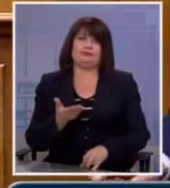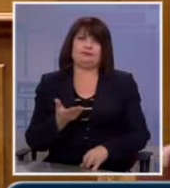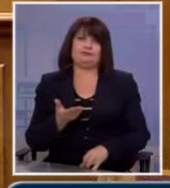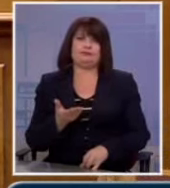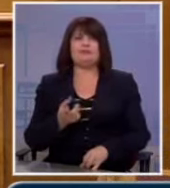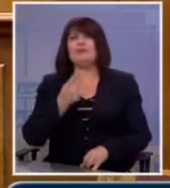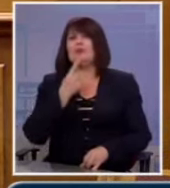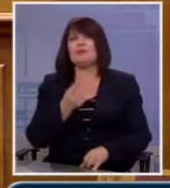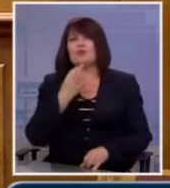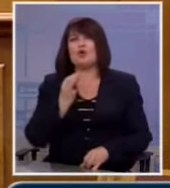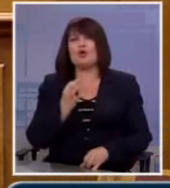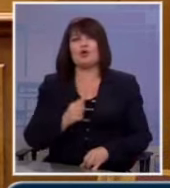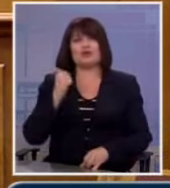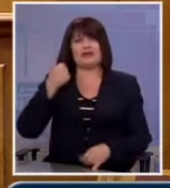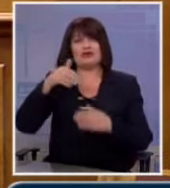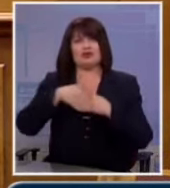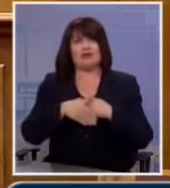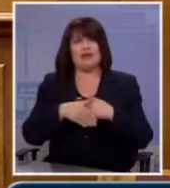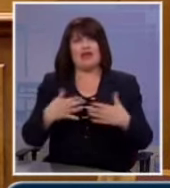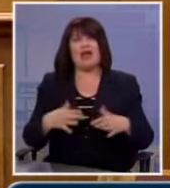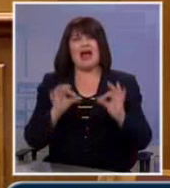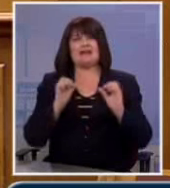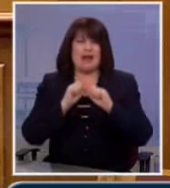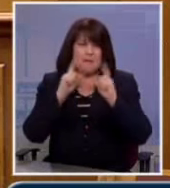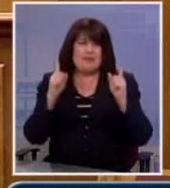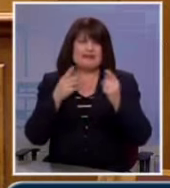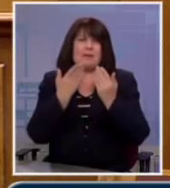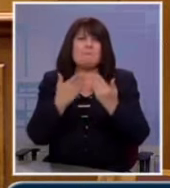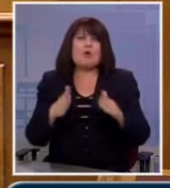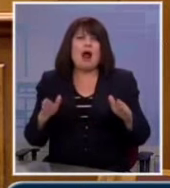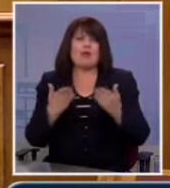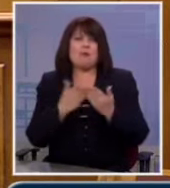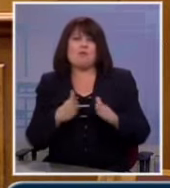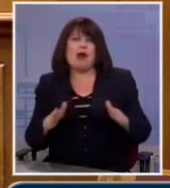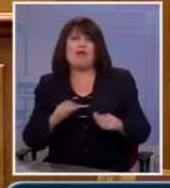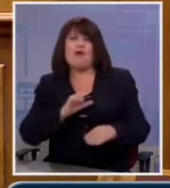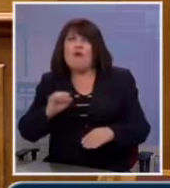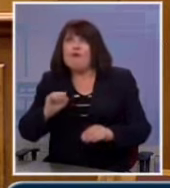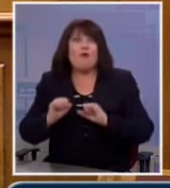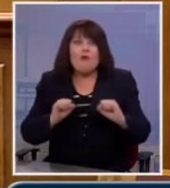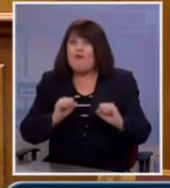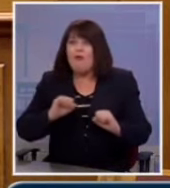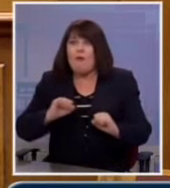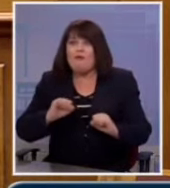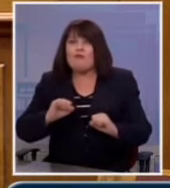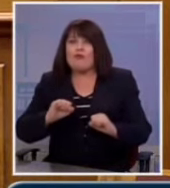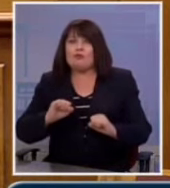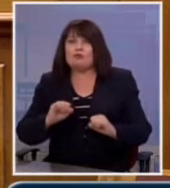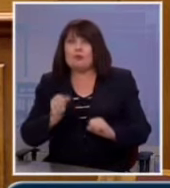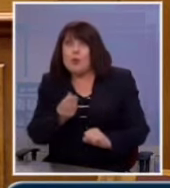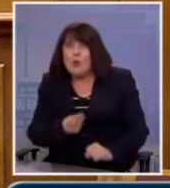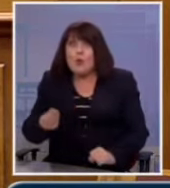Και το λέω αυτό διότι από χθες το βράδυ ξεκίνησε μια απίστευτη προπαγάνδα φόβου, η οποία θα